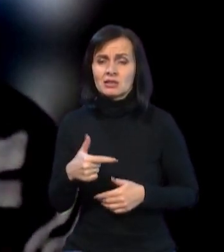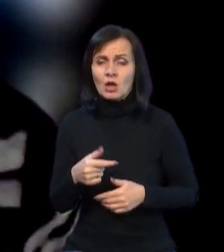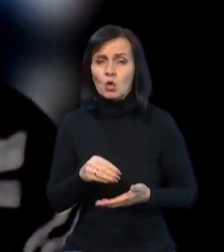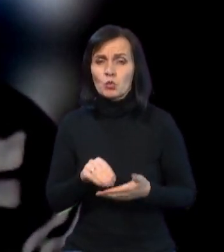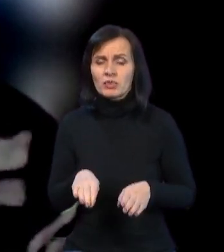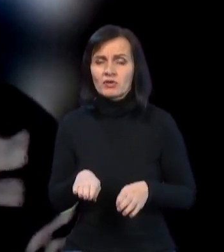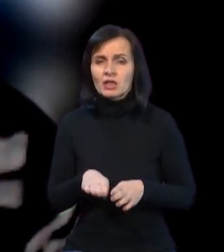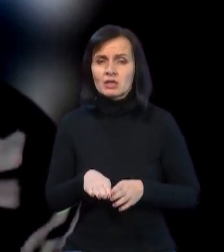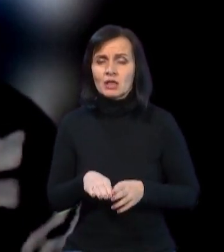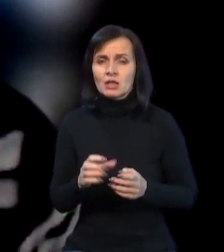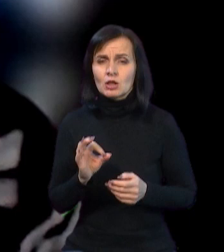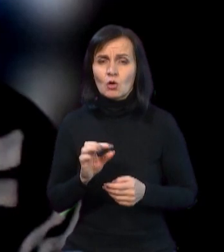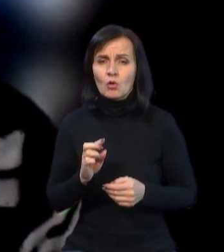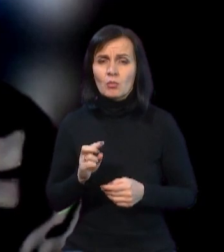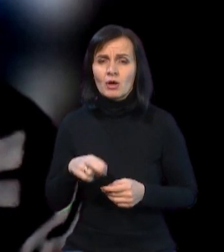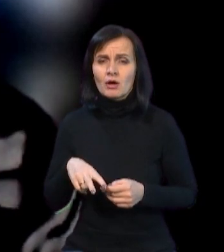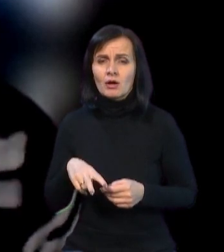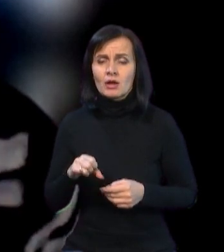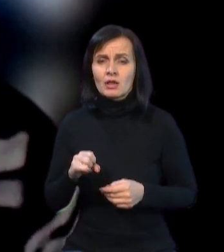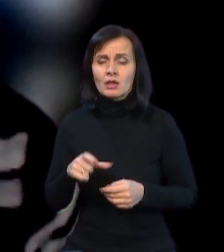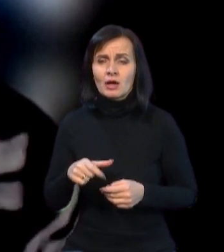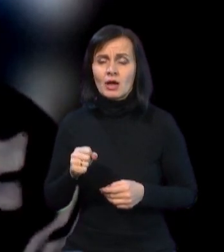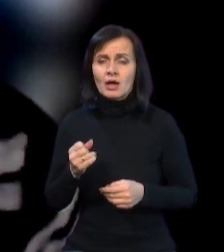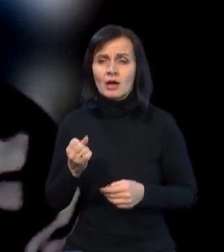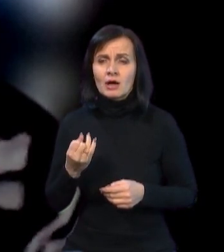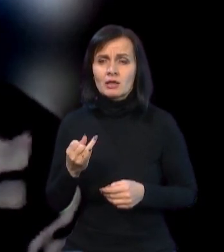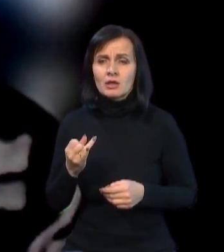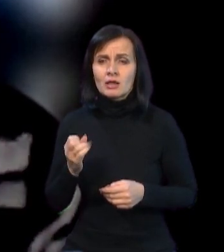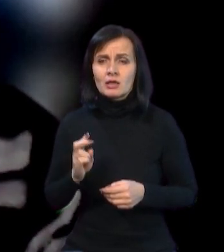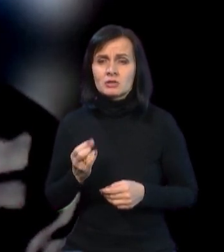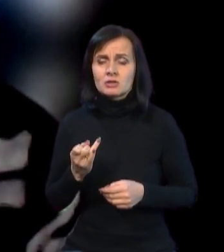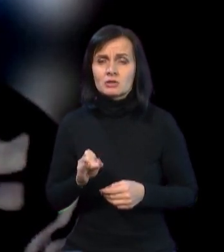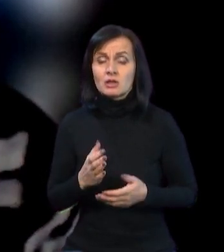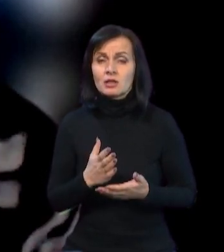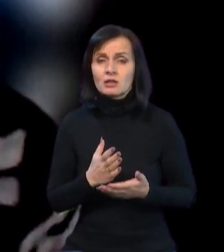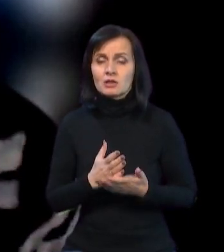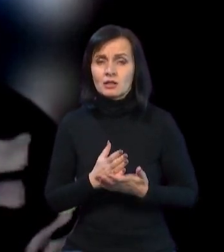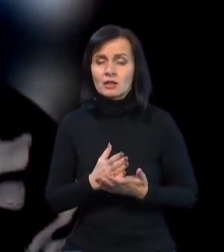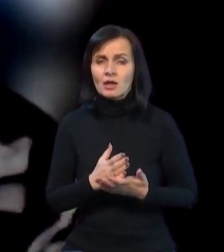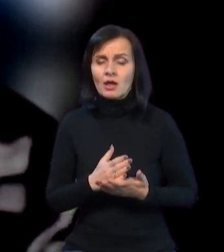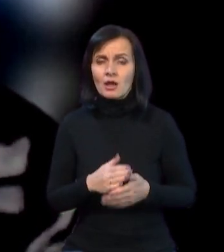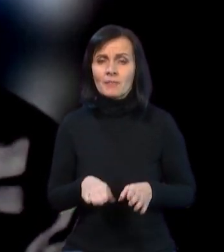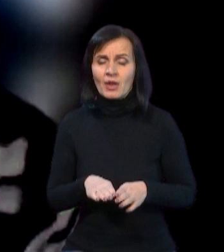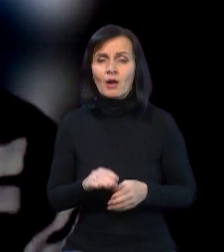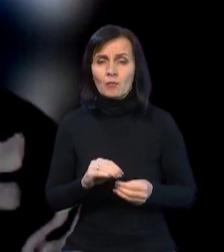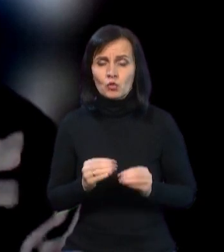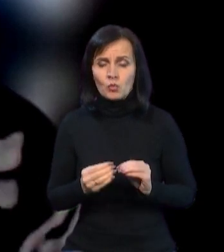таких облігацій. Ось лише в такому питанні, ну, є певна проблема, яку,